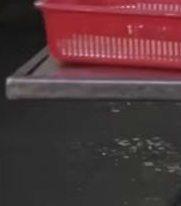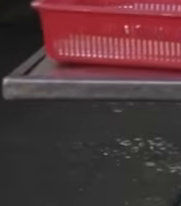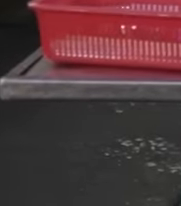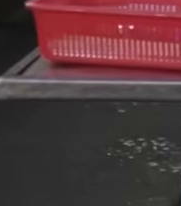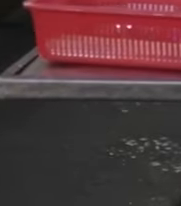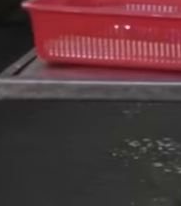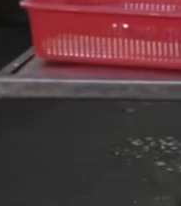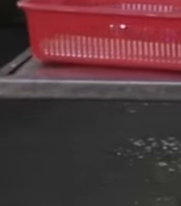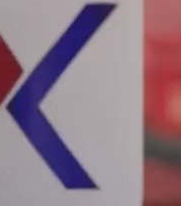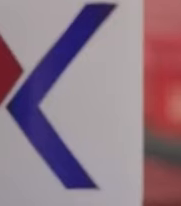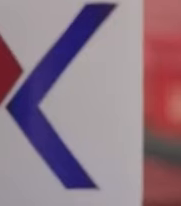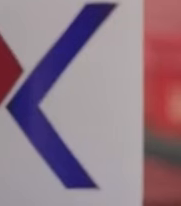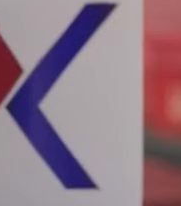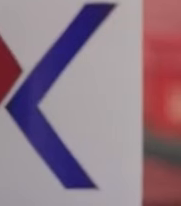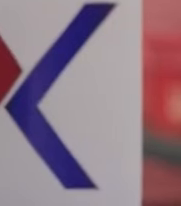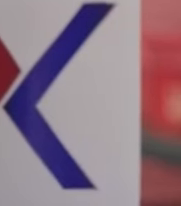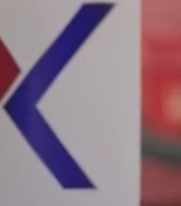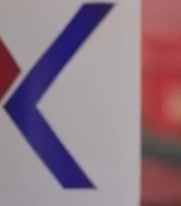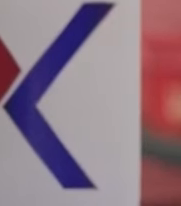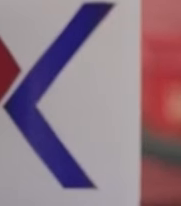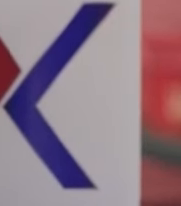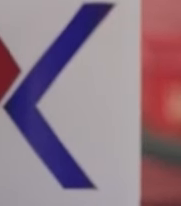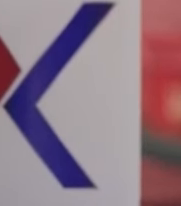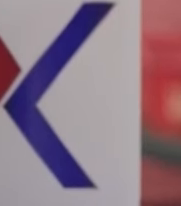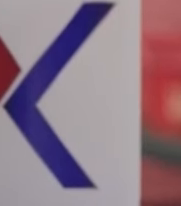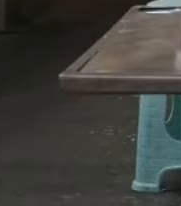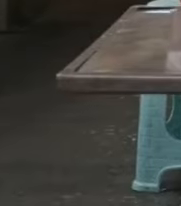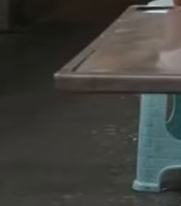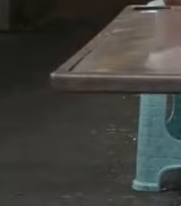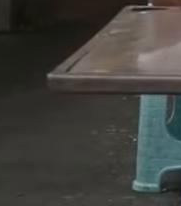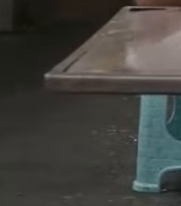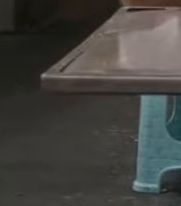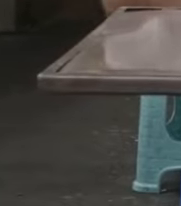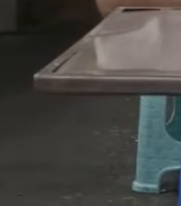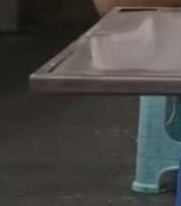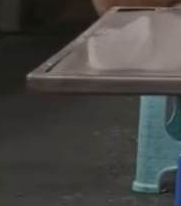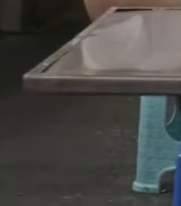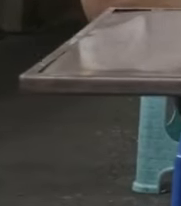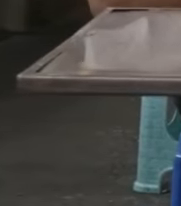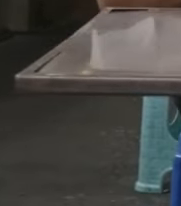แลคตาซอยฟาร์มเฮาส์รอยัล